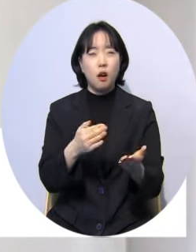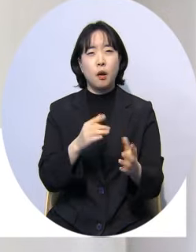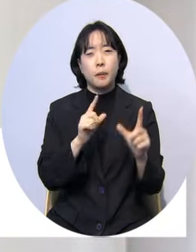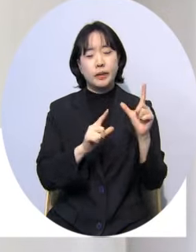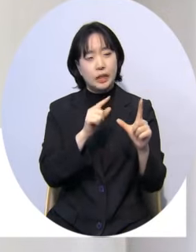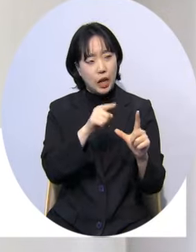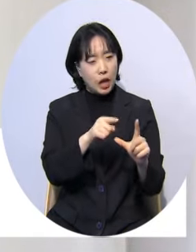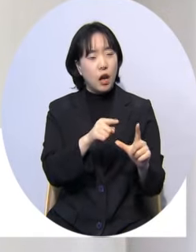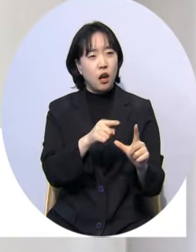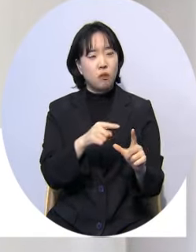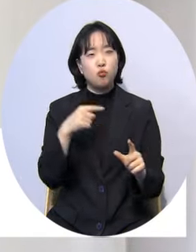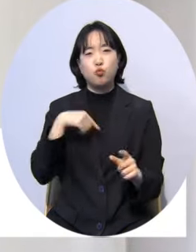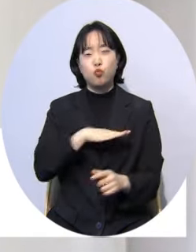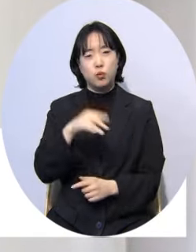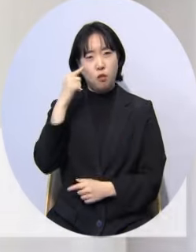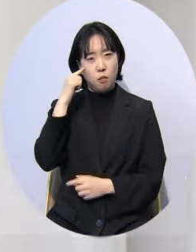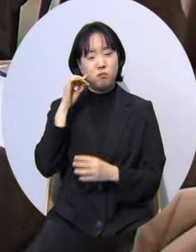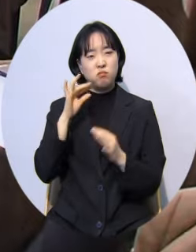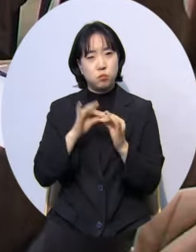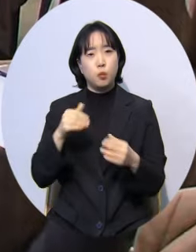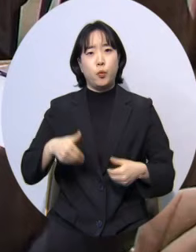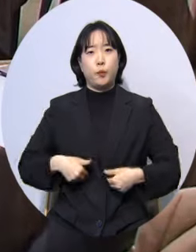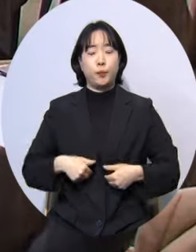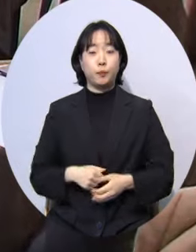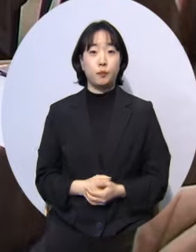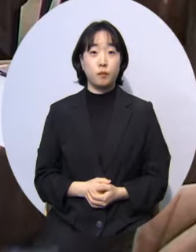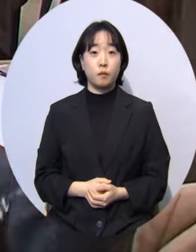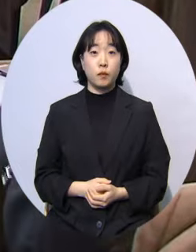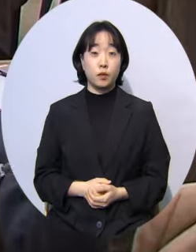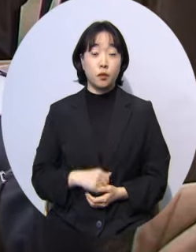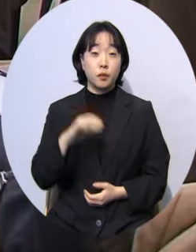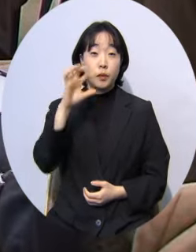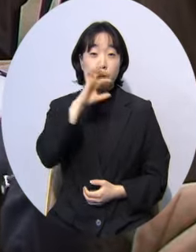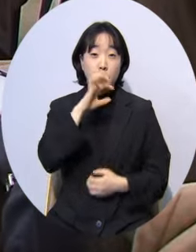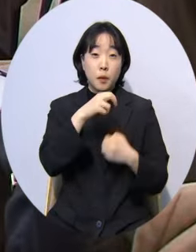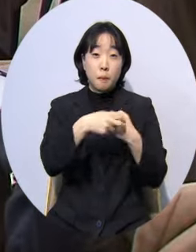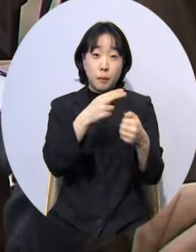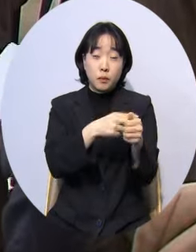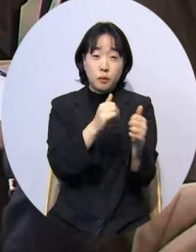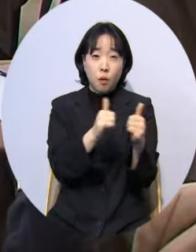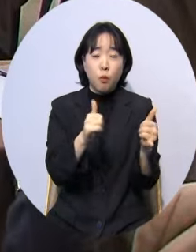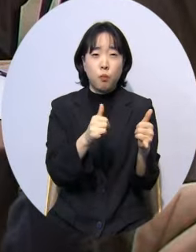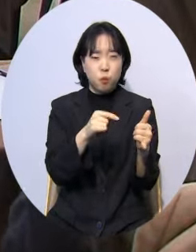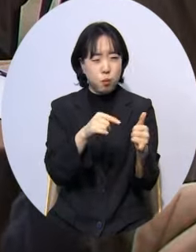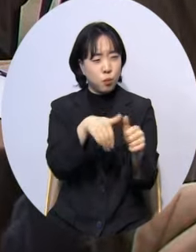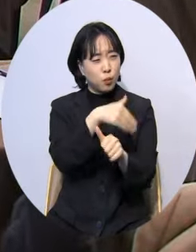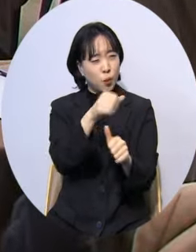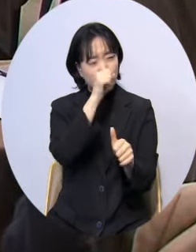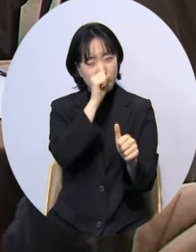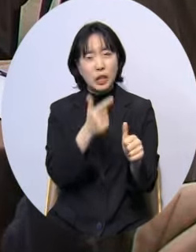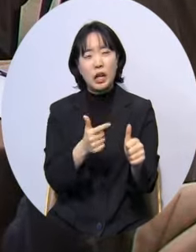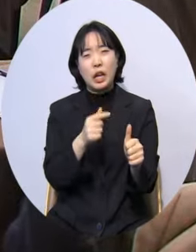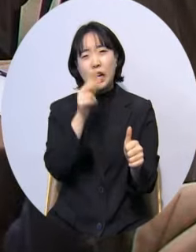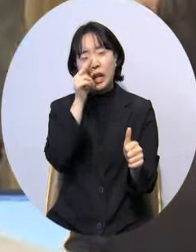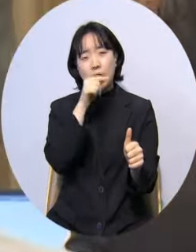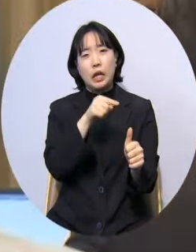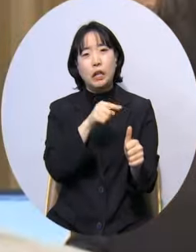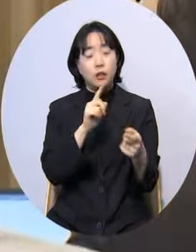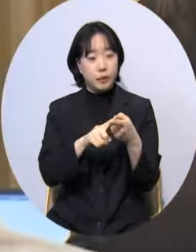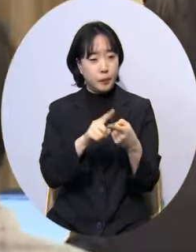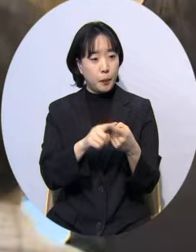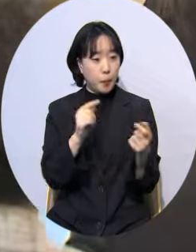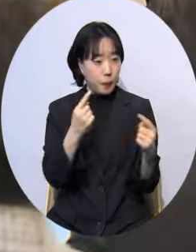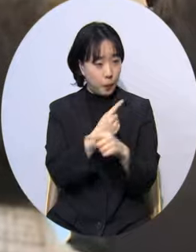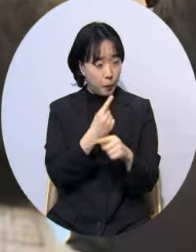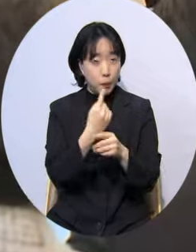있다는 점을 우리가 생각해 봐야 합니다 전공의가 처한 열악한 환경을 개선하기 위해 정부와 전문가 의료계가 머리를